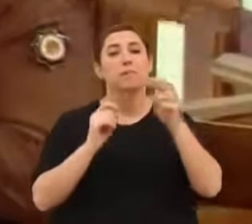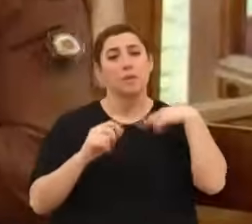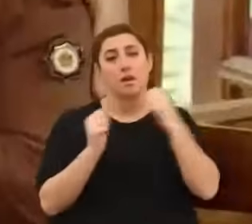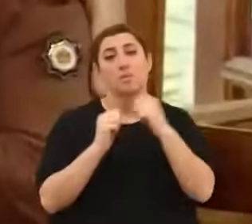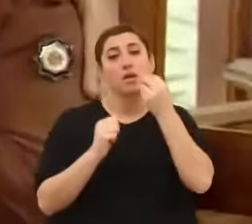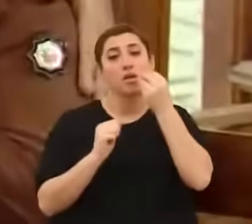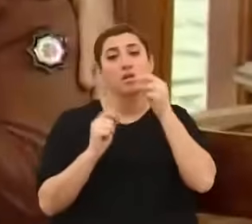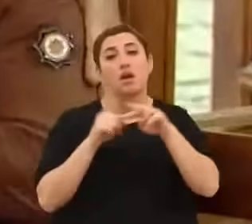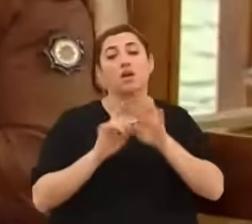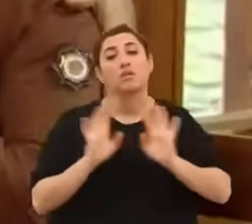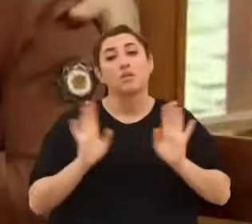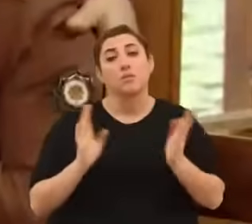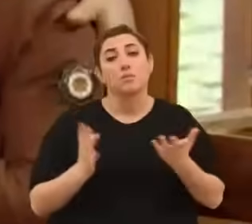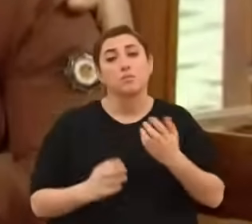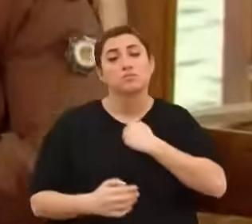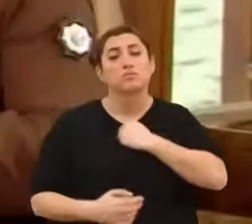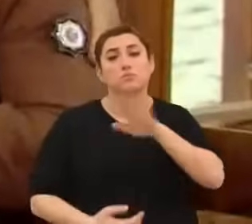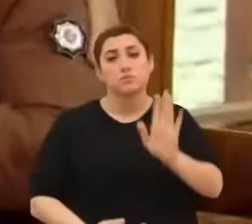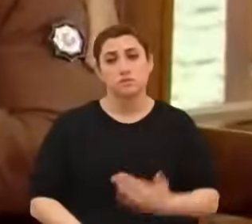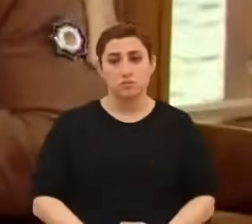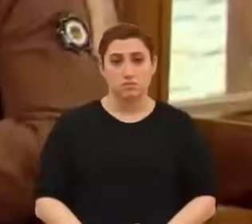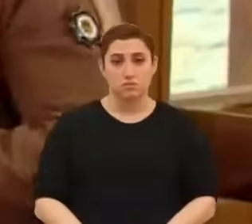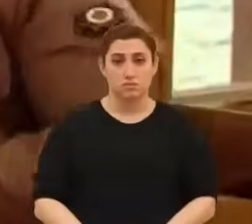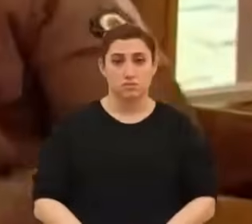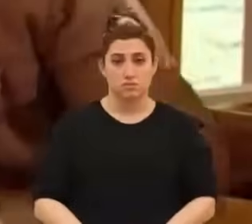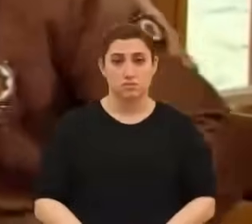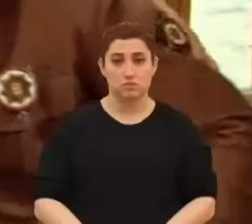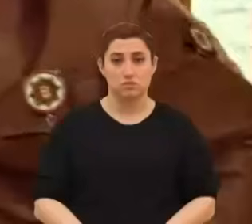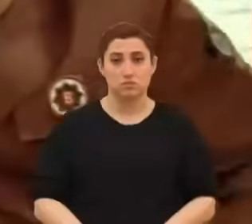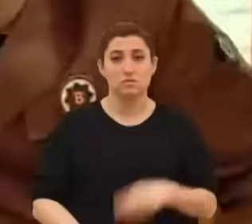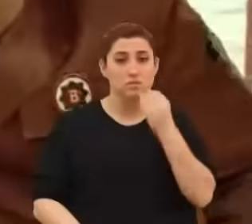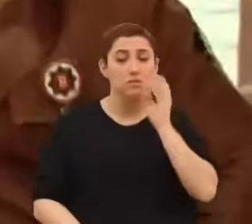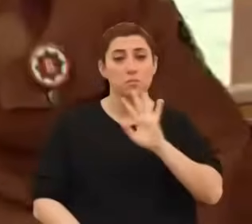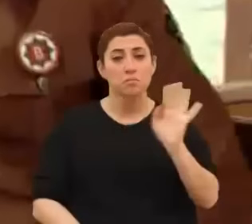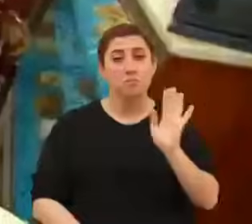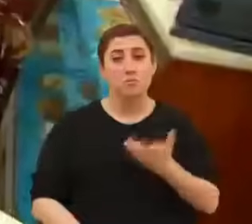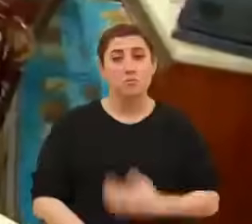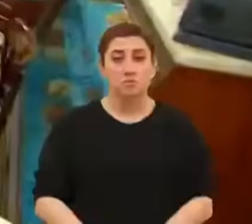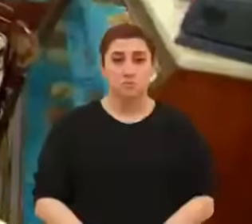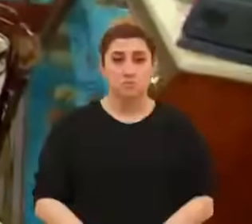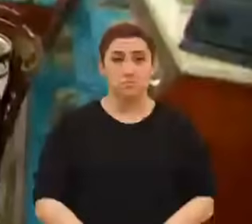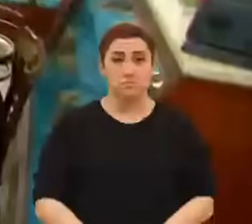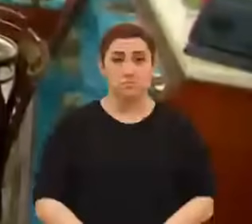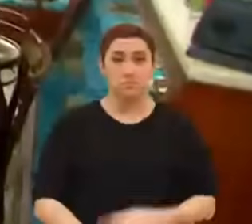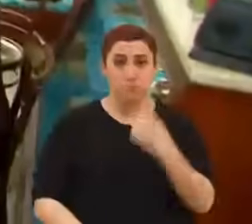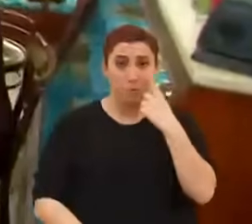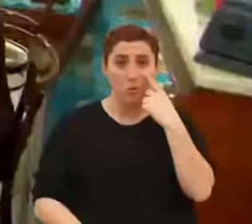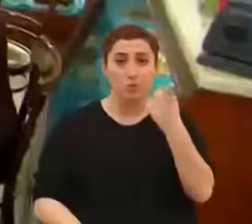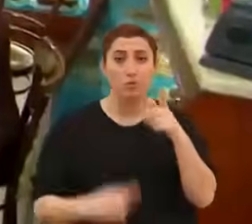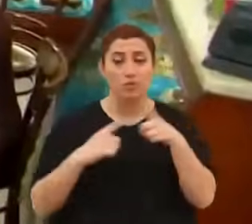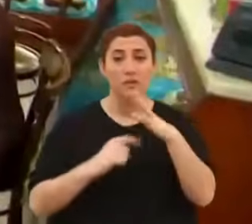Birlikte yedik. Ayten'i yedik ya. Ayten'i yedik. Gördün mü bu olan işi ya? Ne geberteceğim bunu ya? Tamam, tamam. Gördün